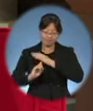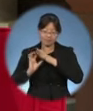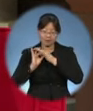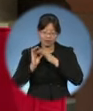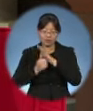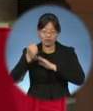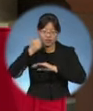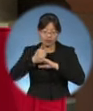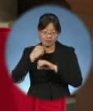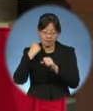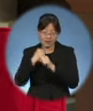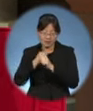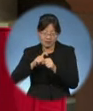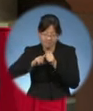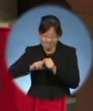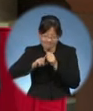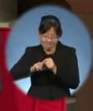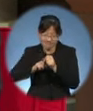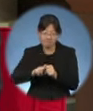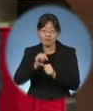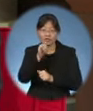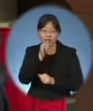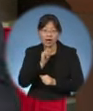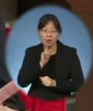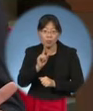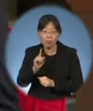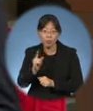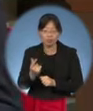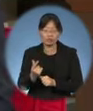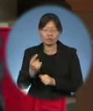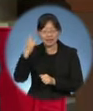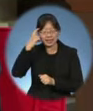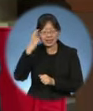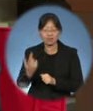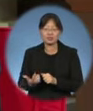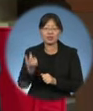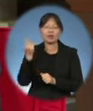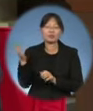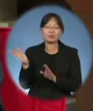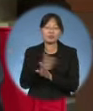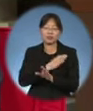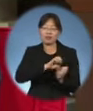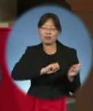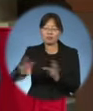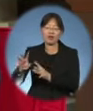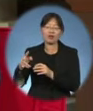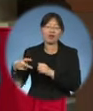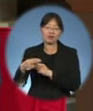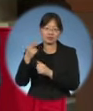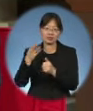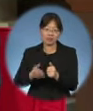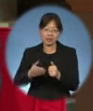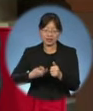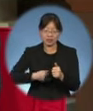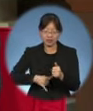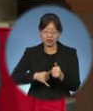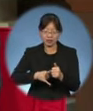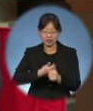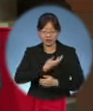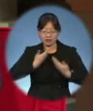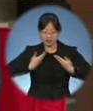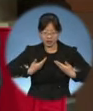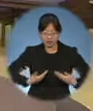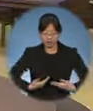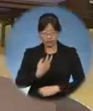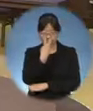성취하게 만들겠다라고 하는 것을 일찍부터 버리셔야 됩니다. 그리고 아이를 차분히 관찰하셔야